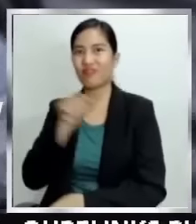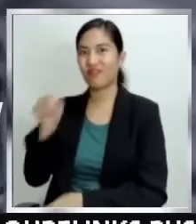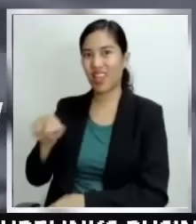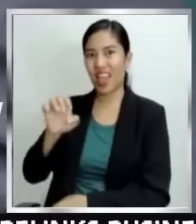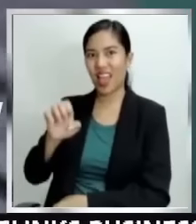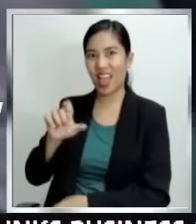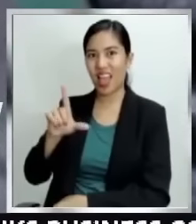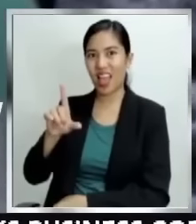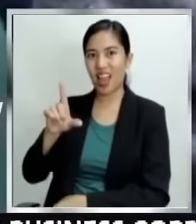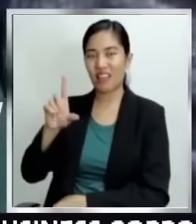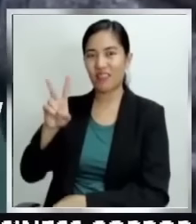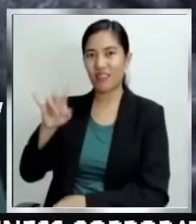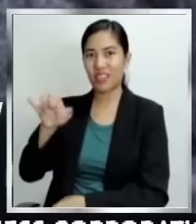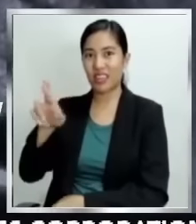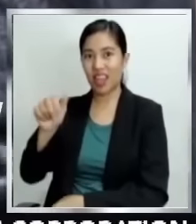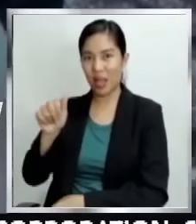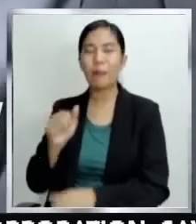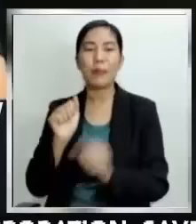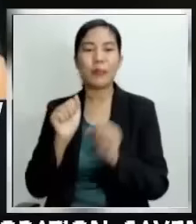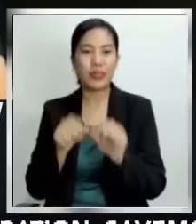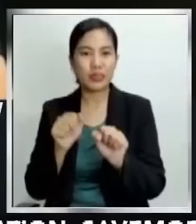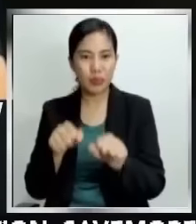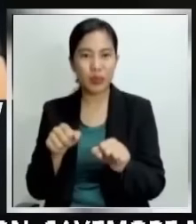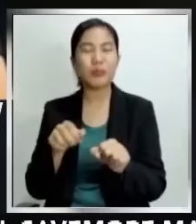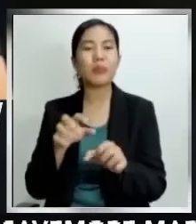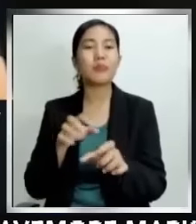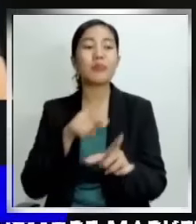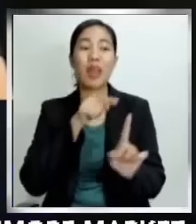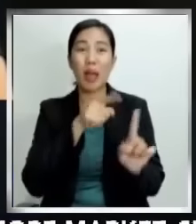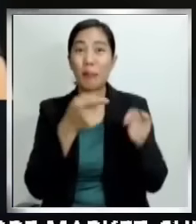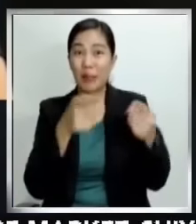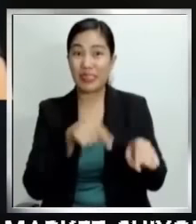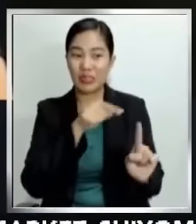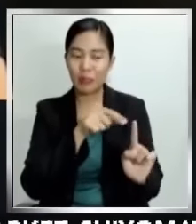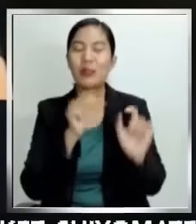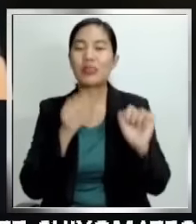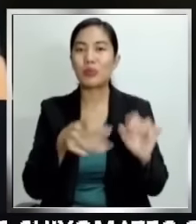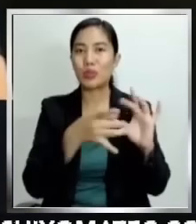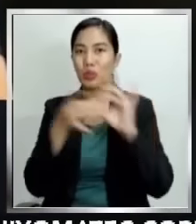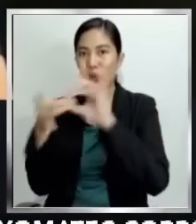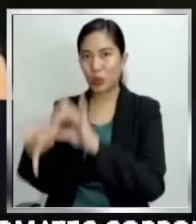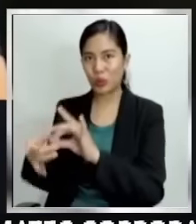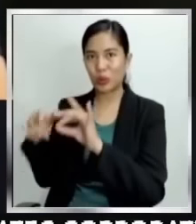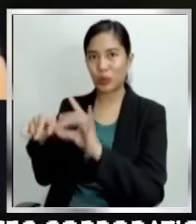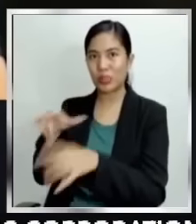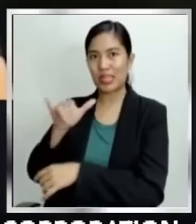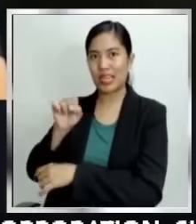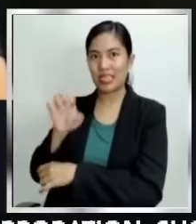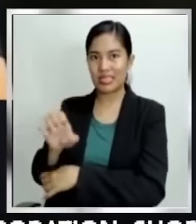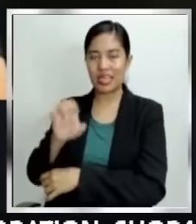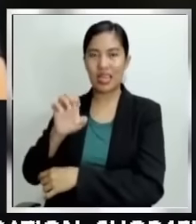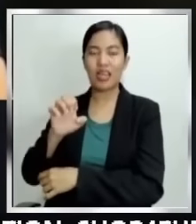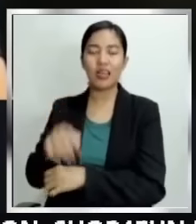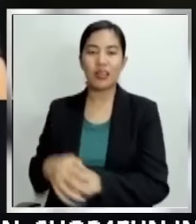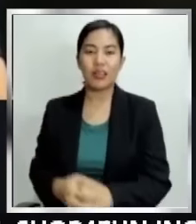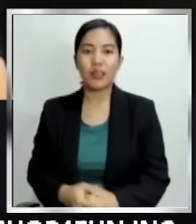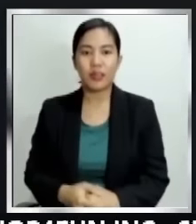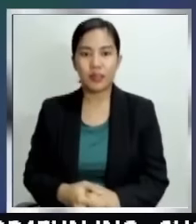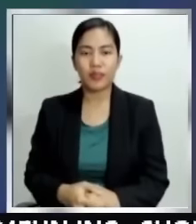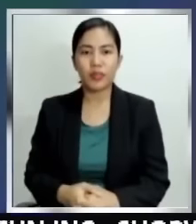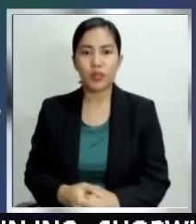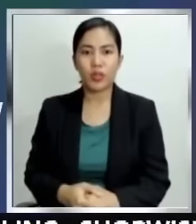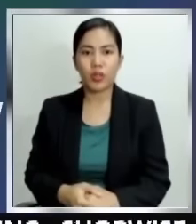sa kaso ng pangmamaltratong sinapit ni Elvi. Walang ibang makapagpapatunay dun sa maltreatment dun kay Elvi, kundi itong mga taong